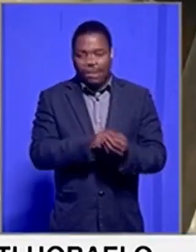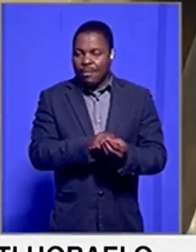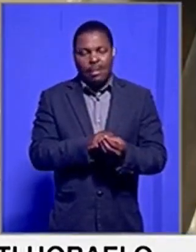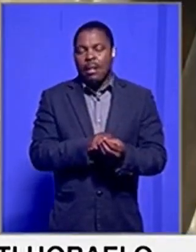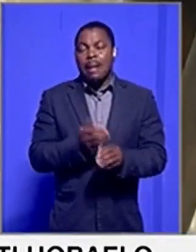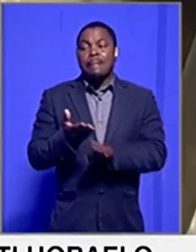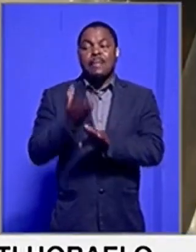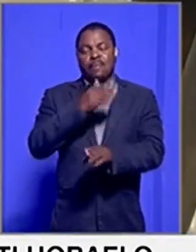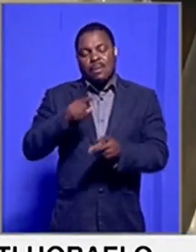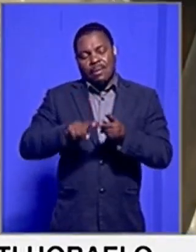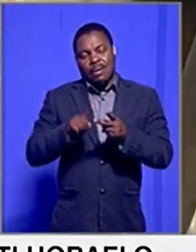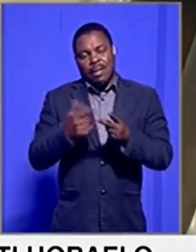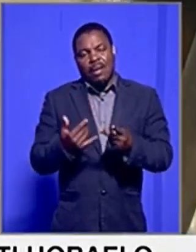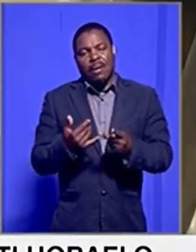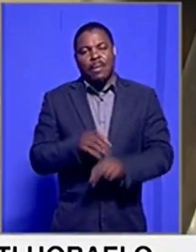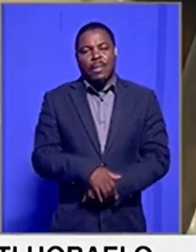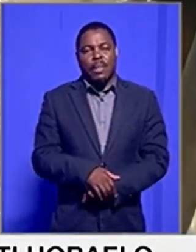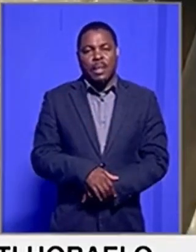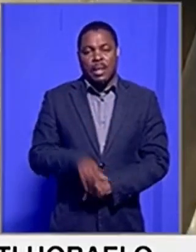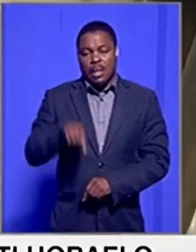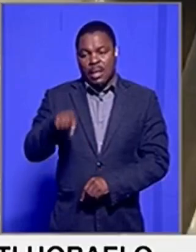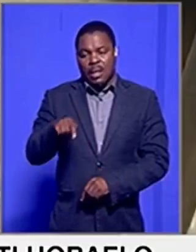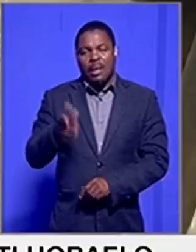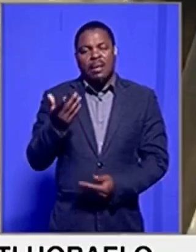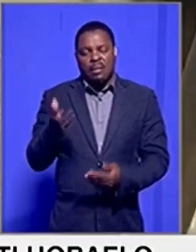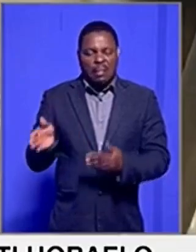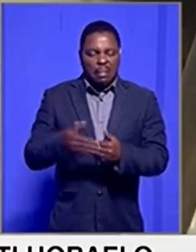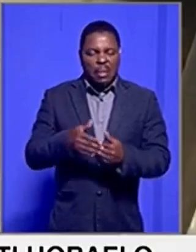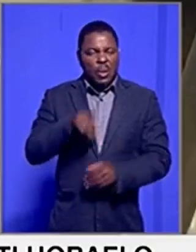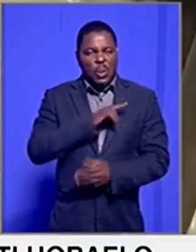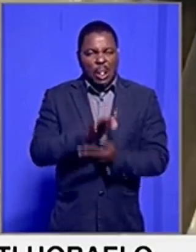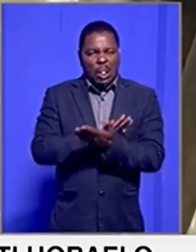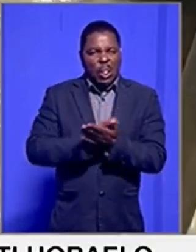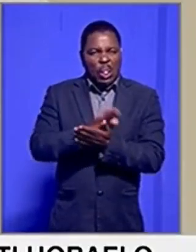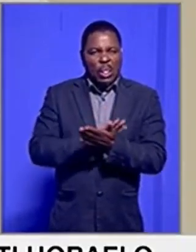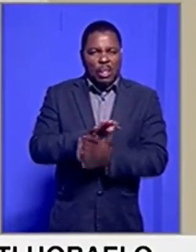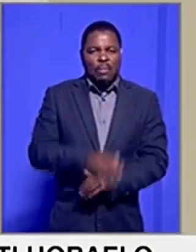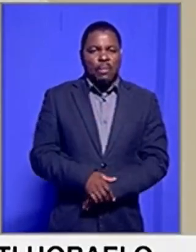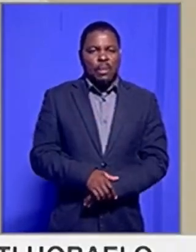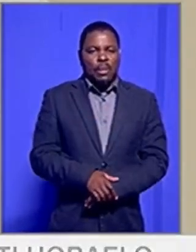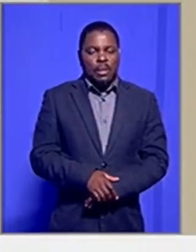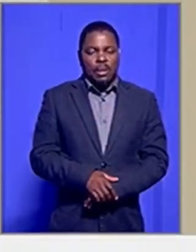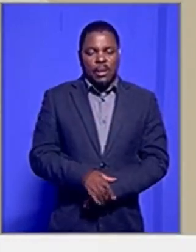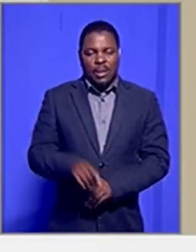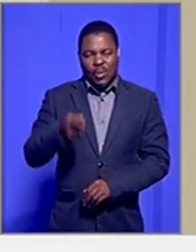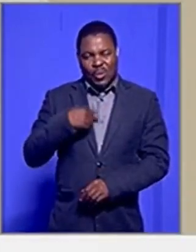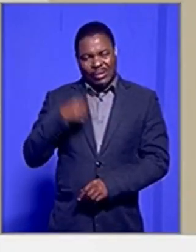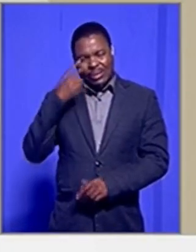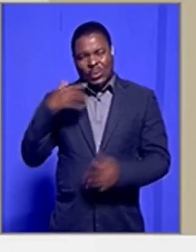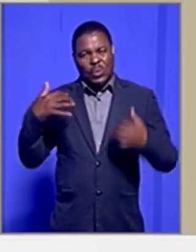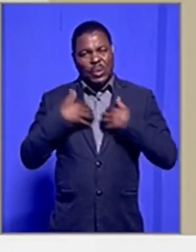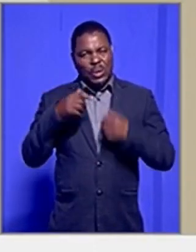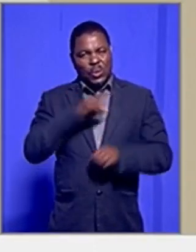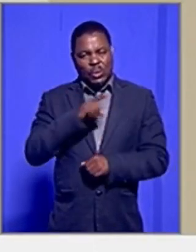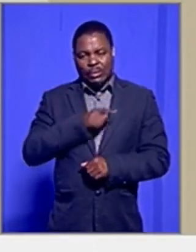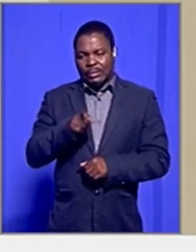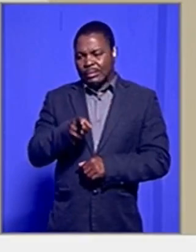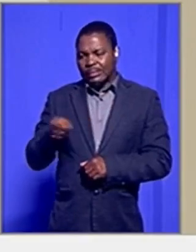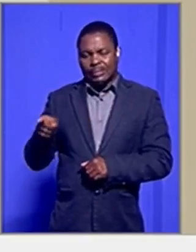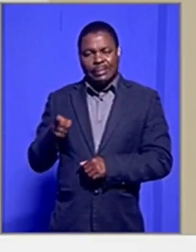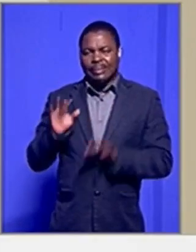Metsi a tswetswe ka ntlha ya fa a ne a kgotlhelegile. Go na le matshwenyego a gore metsi ya rona ikara boetse go gonne masetha ga isa